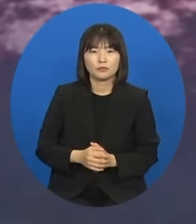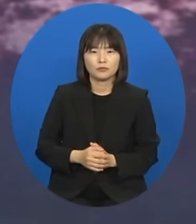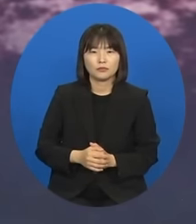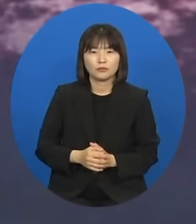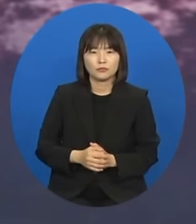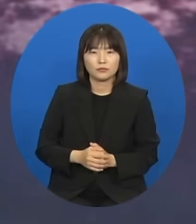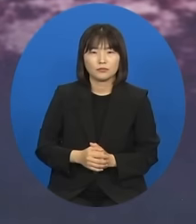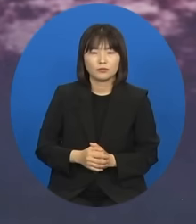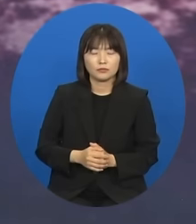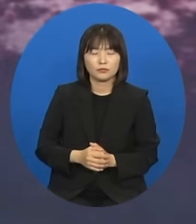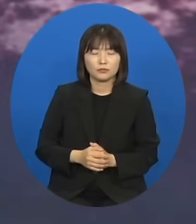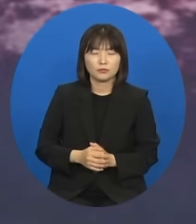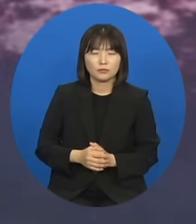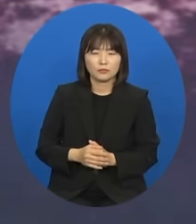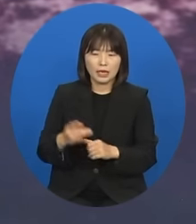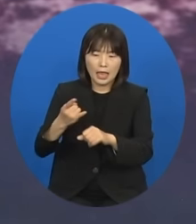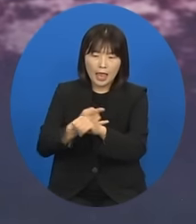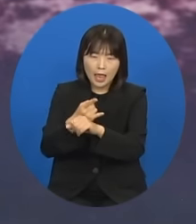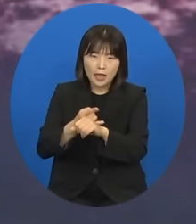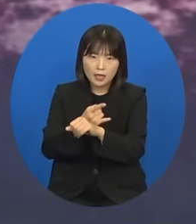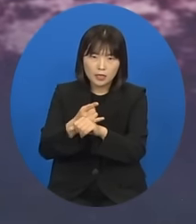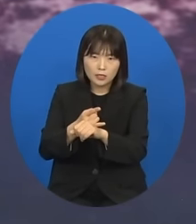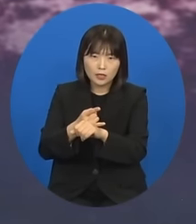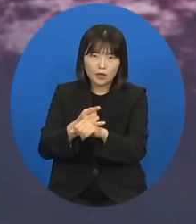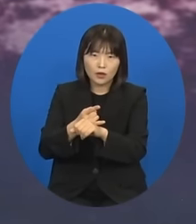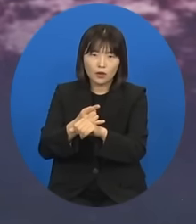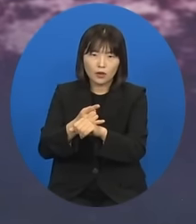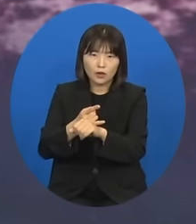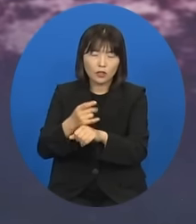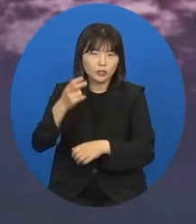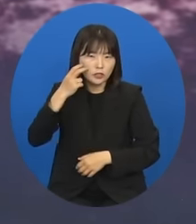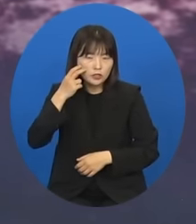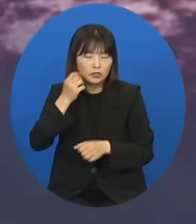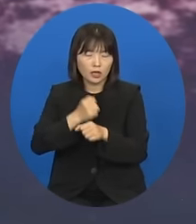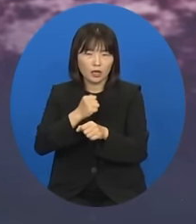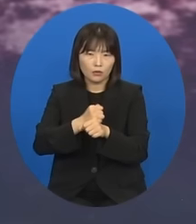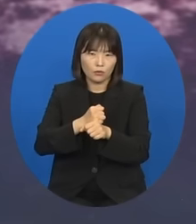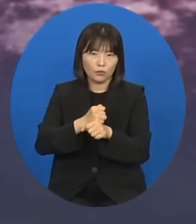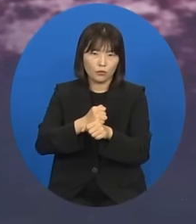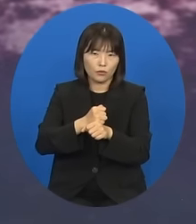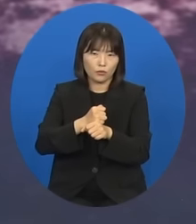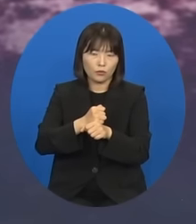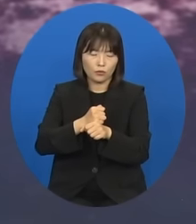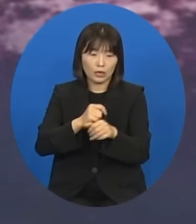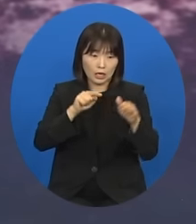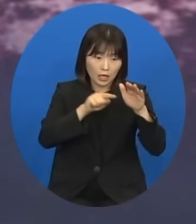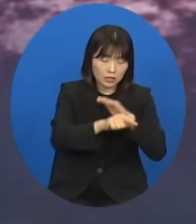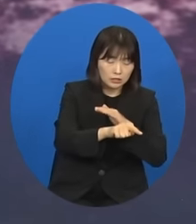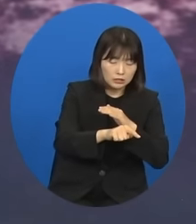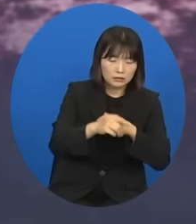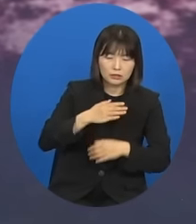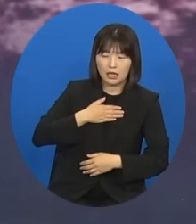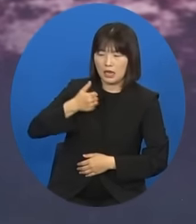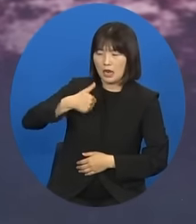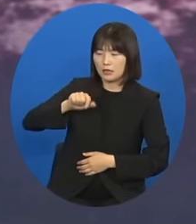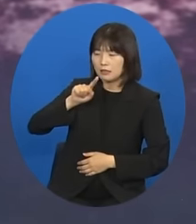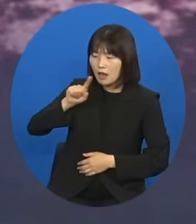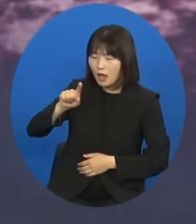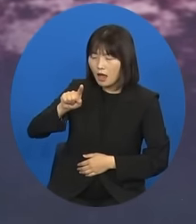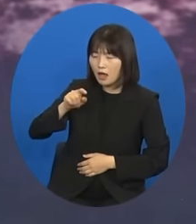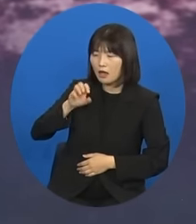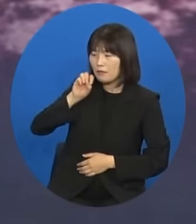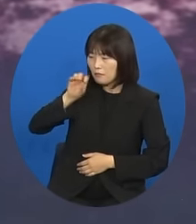하고 가서 아버지로부터 내 아들아 아는 이야기를 듣는 거예요 그리고 나에게